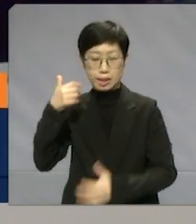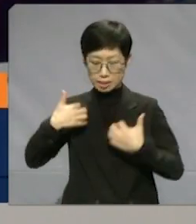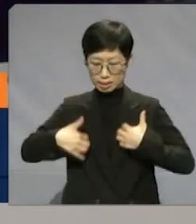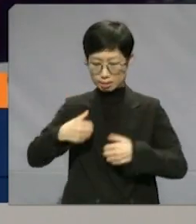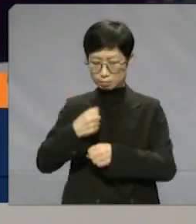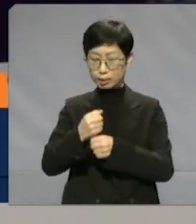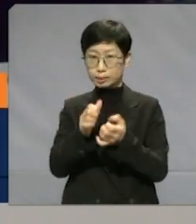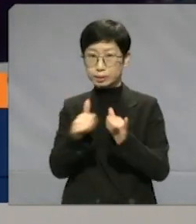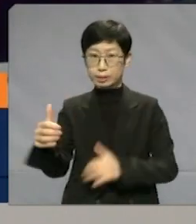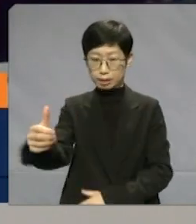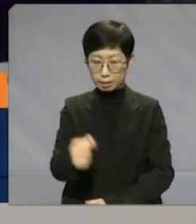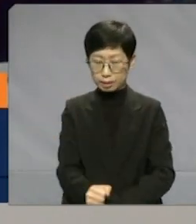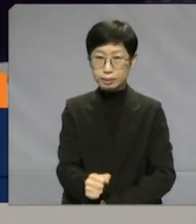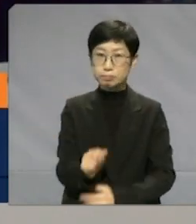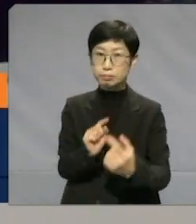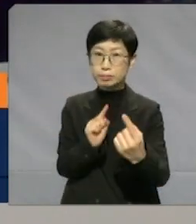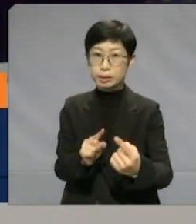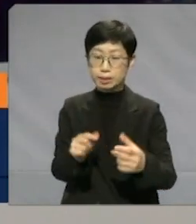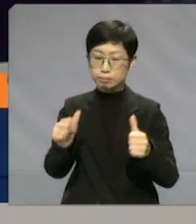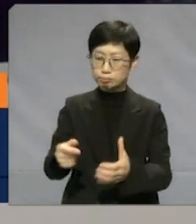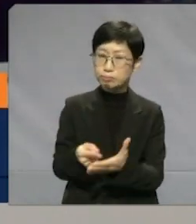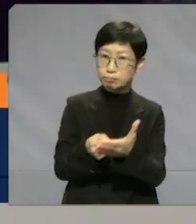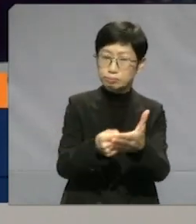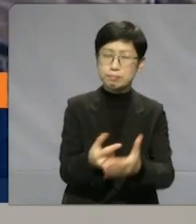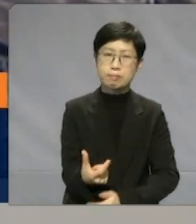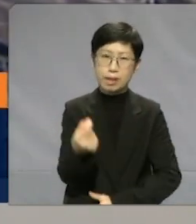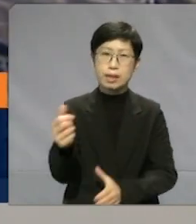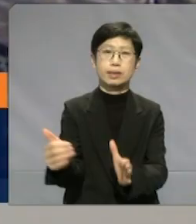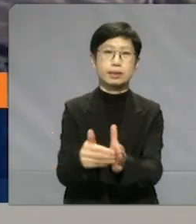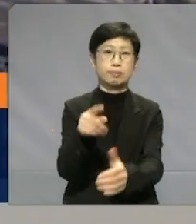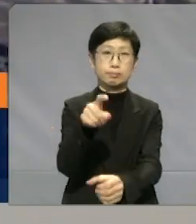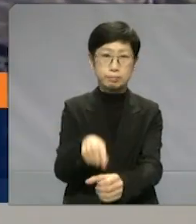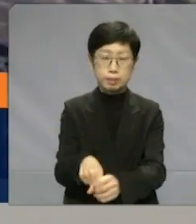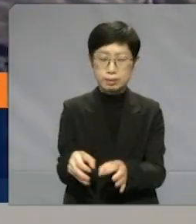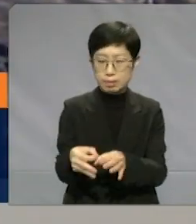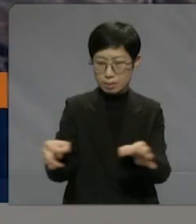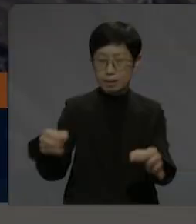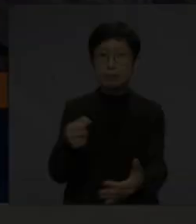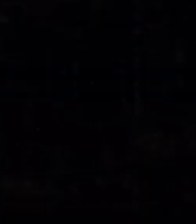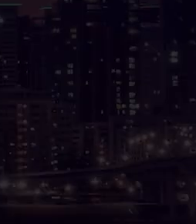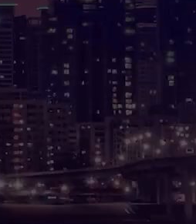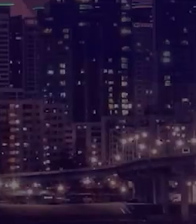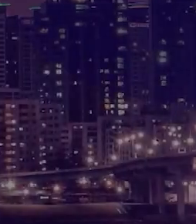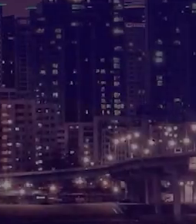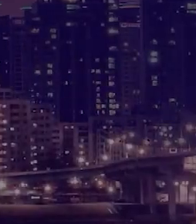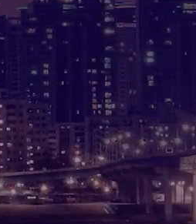에픽게임즈와 벌인 반독점 소송을 일단락 짓기 위함이라는 분석입니다.